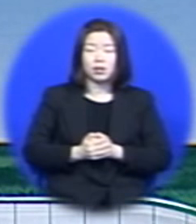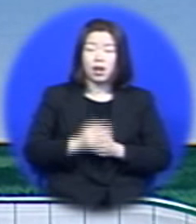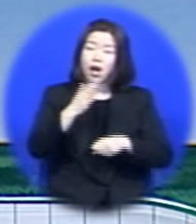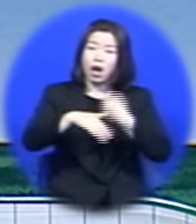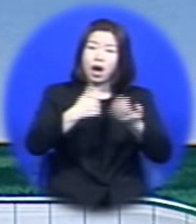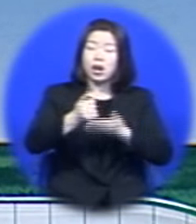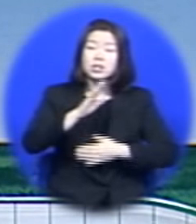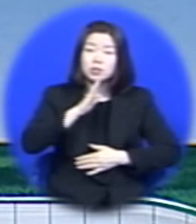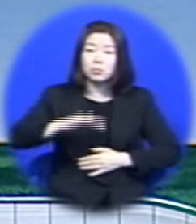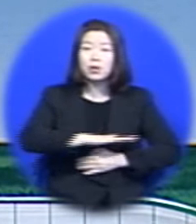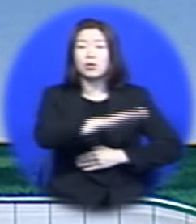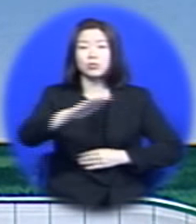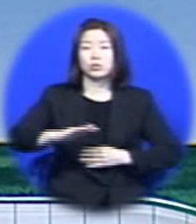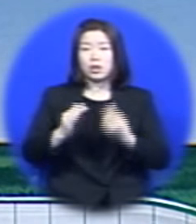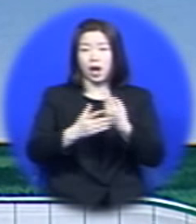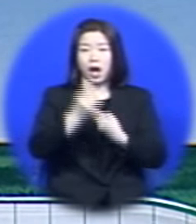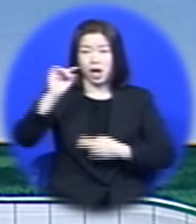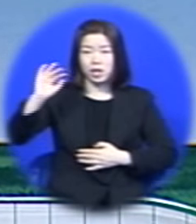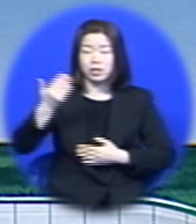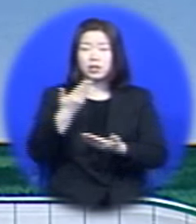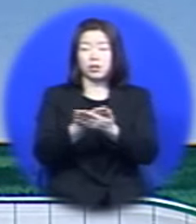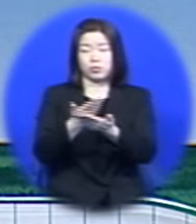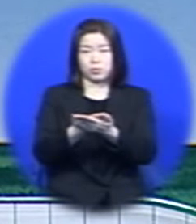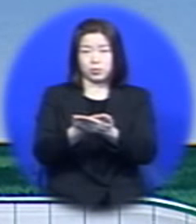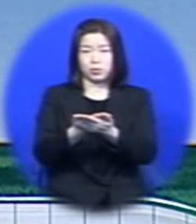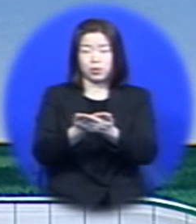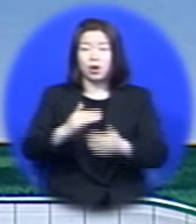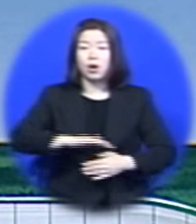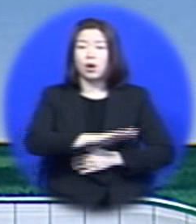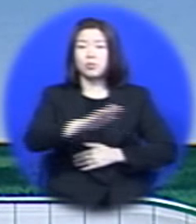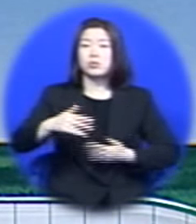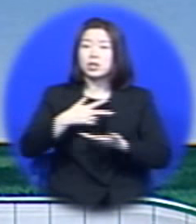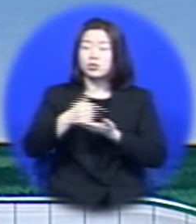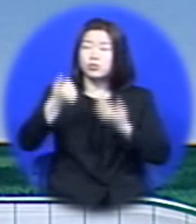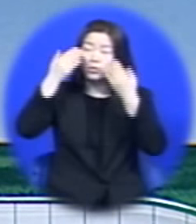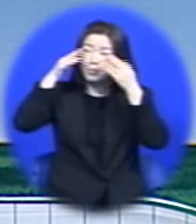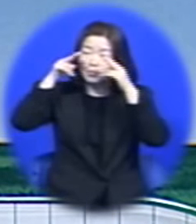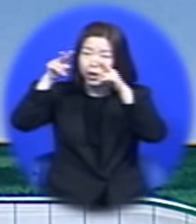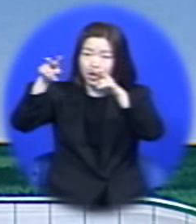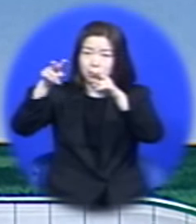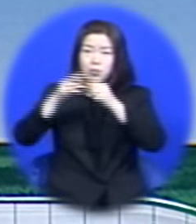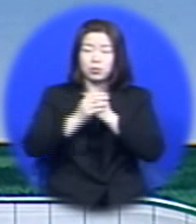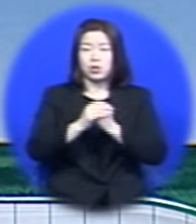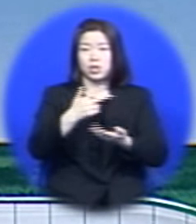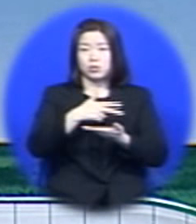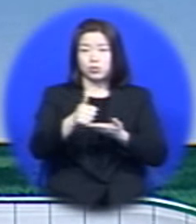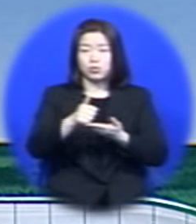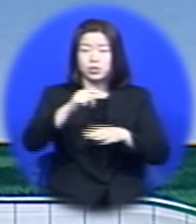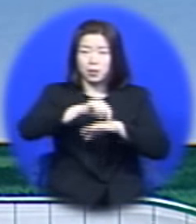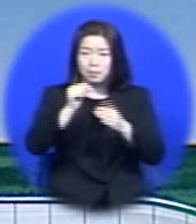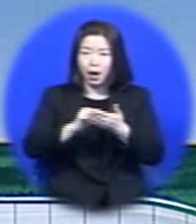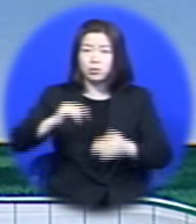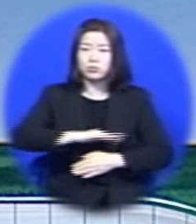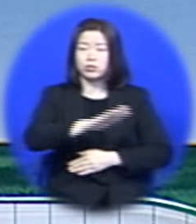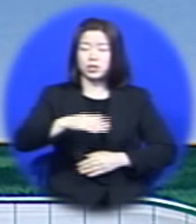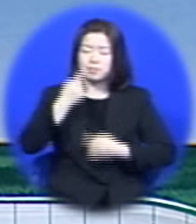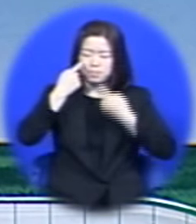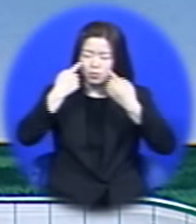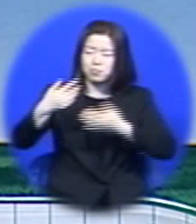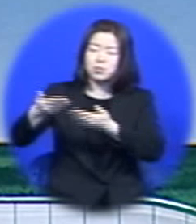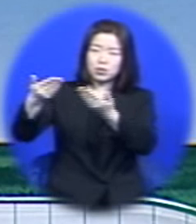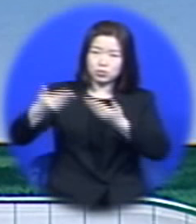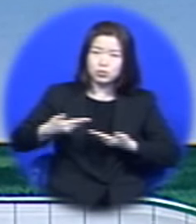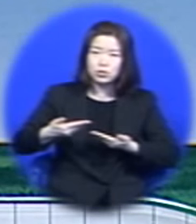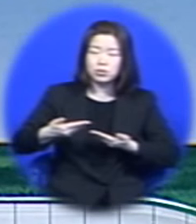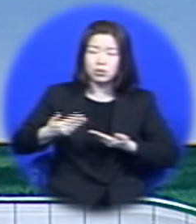하나님, 정말 우리가 하나가 되게 해주십시오. 우리가 주님을 바라보고 주님의 마음을 우리에게 분명히 주셔서